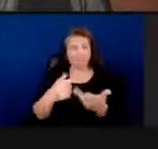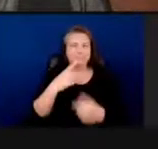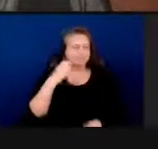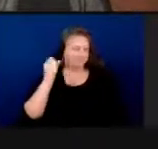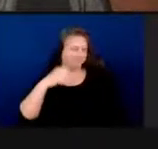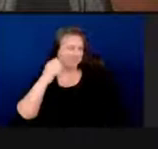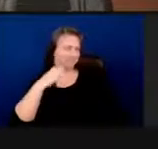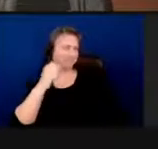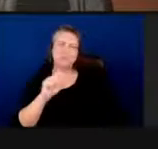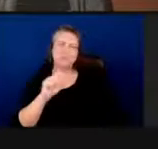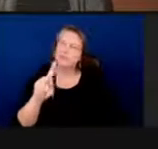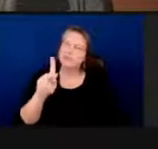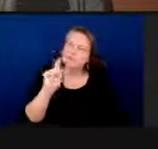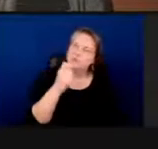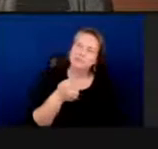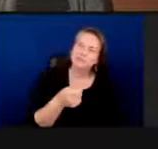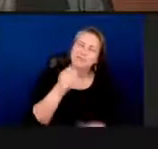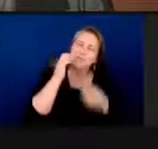Asante.